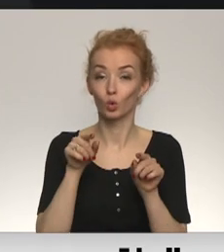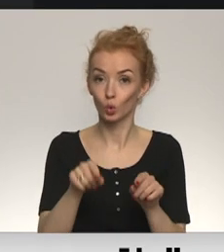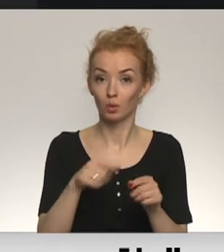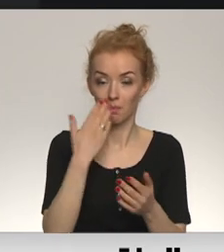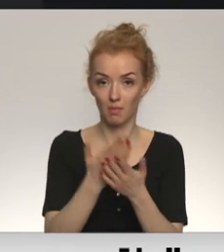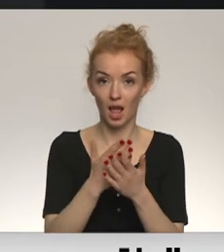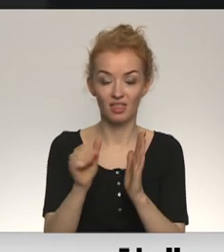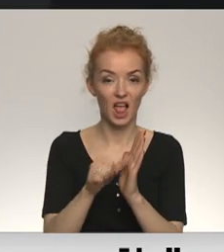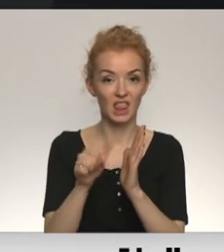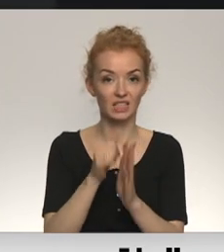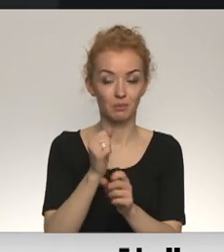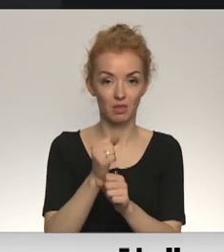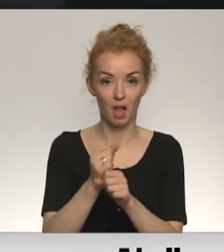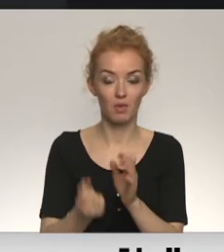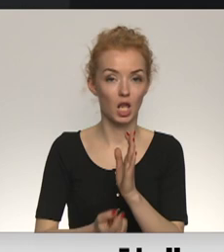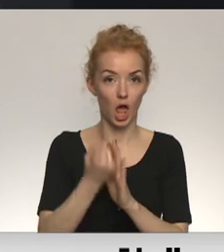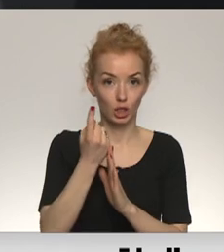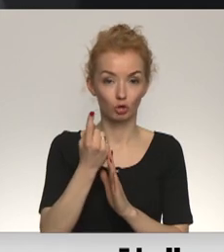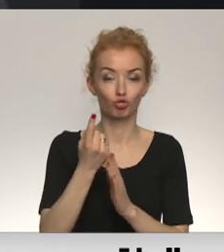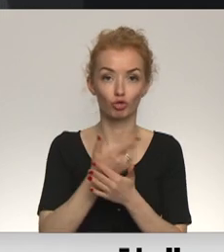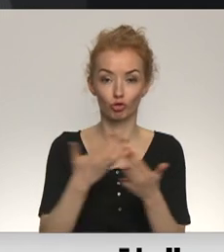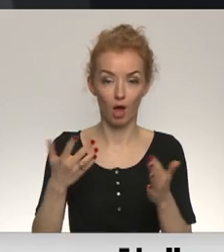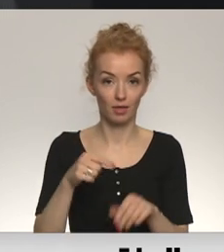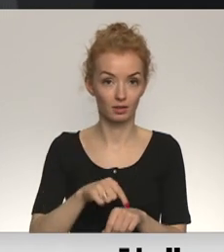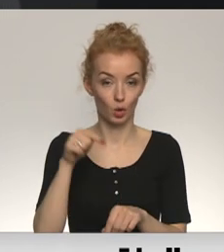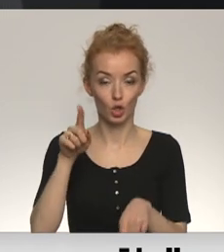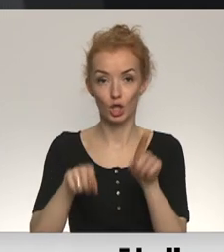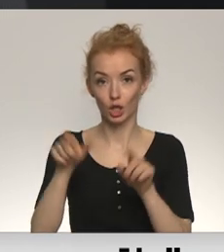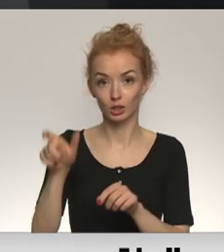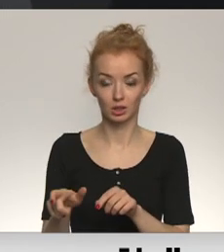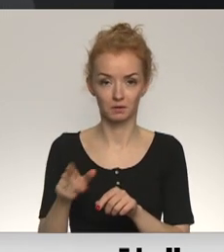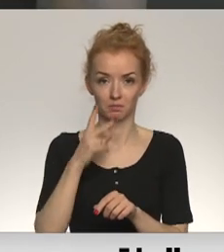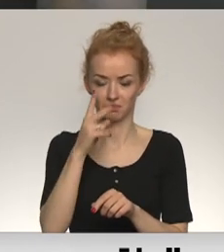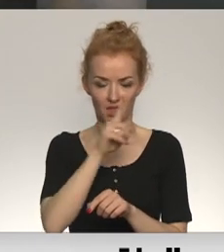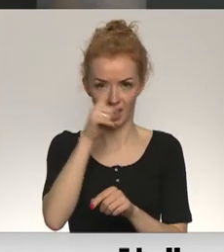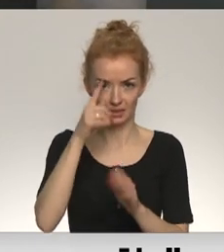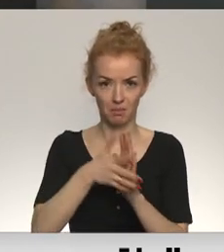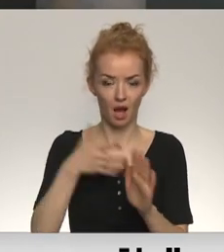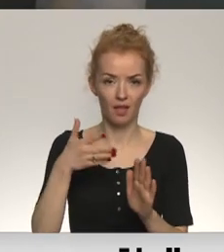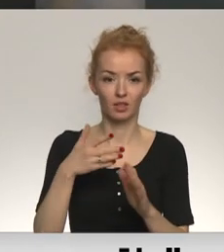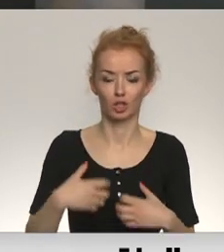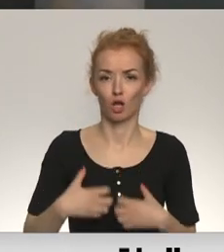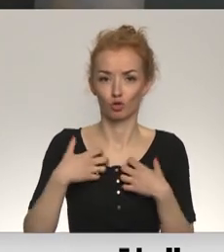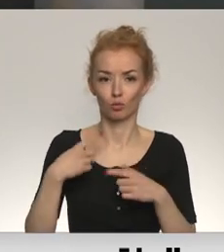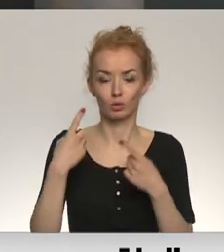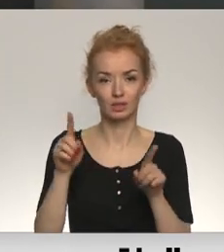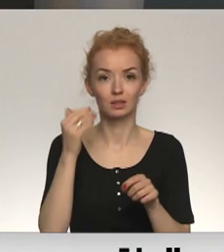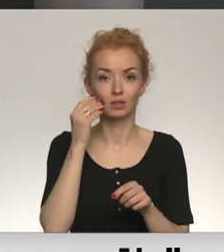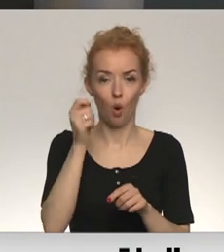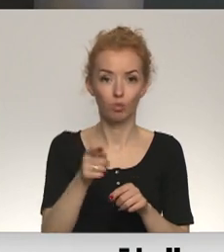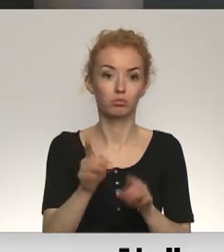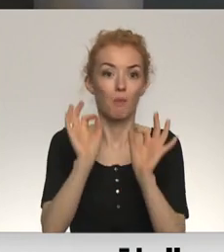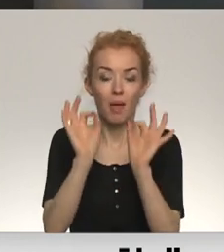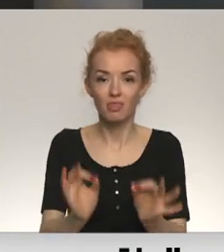eksponētie tēlniecības darbi ir raisījuši neviennozīmīgas sajūtas, dažiem izsaucot neizpratni un sašutumu, citiem to saucot par patiesu mākslu,